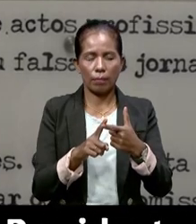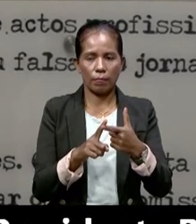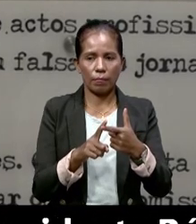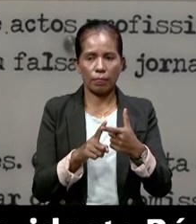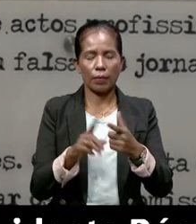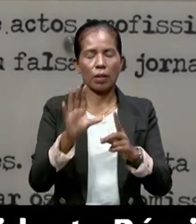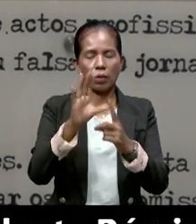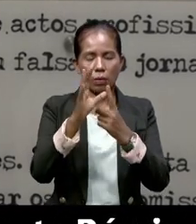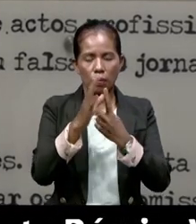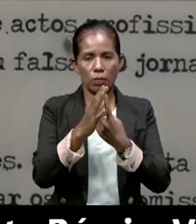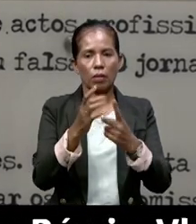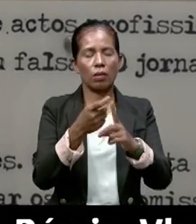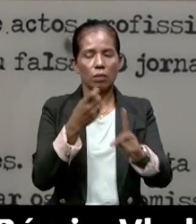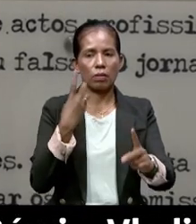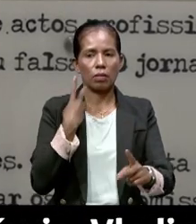kultura husi itanya